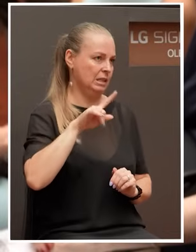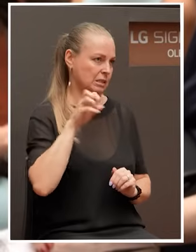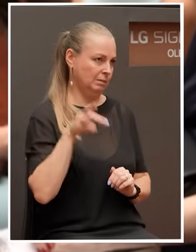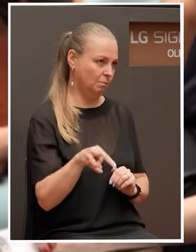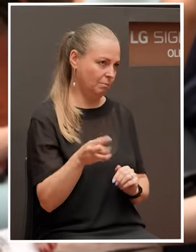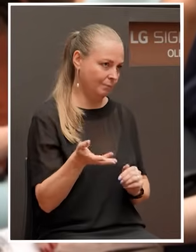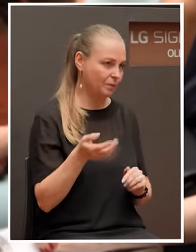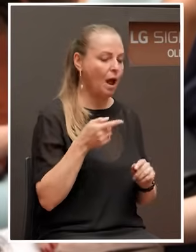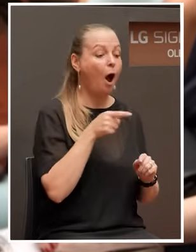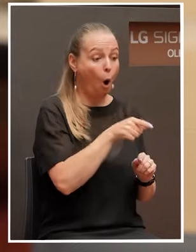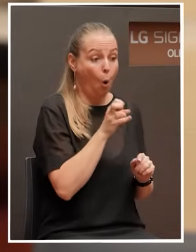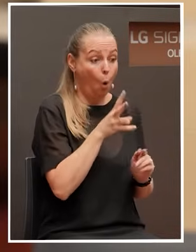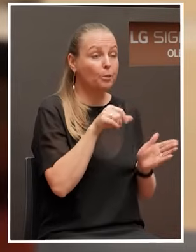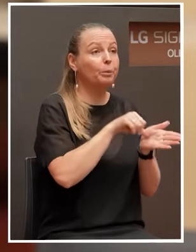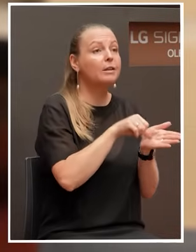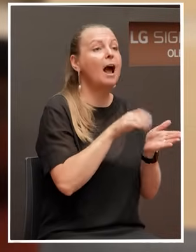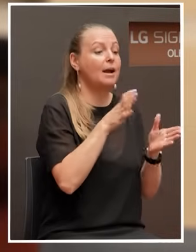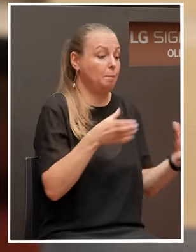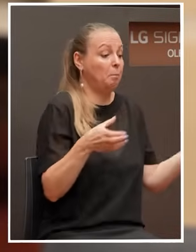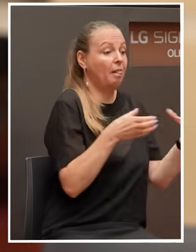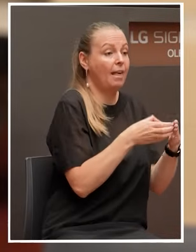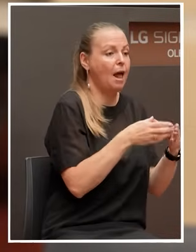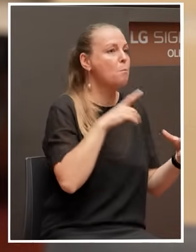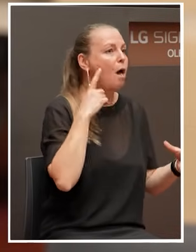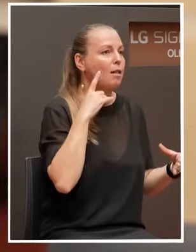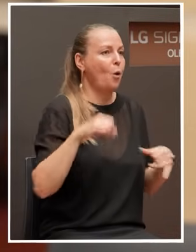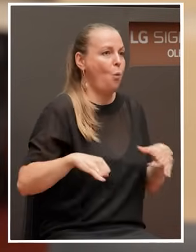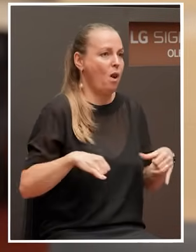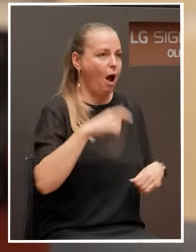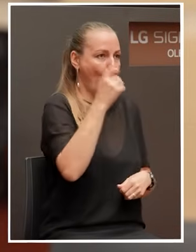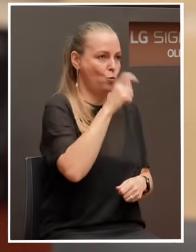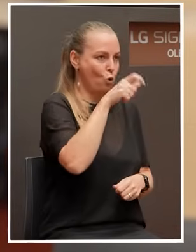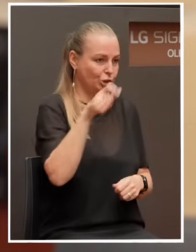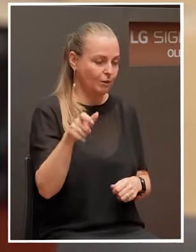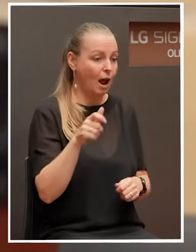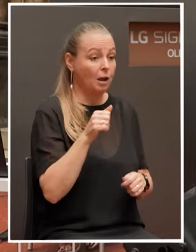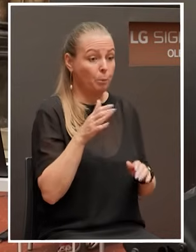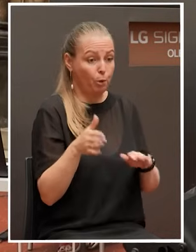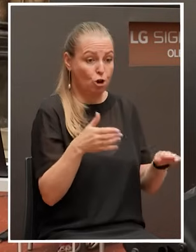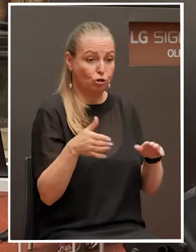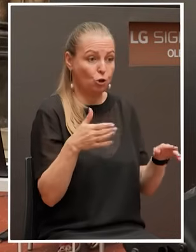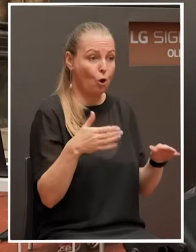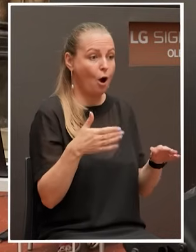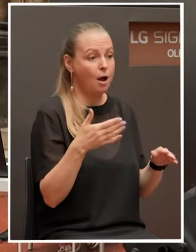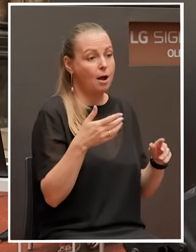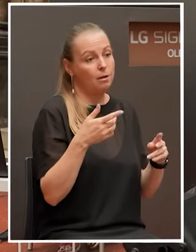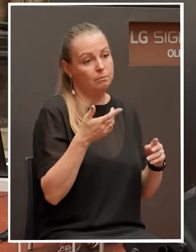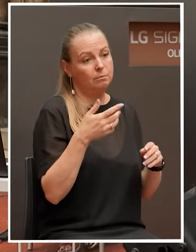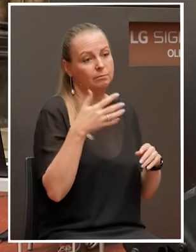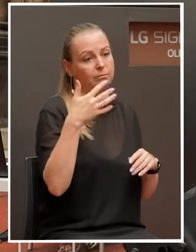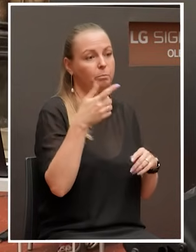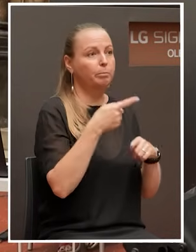к плеяде молодых хулиганов. И вот по прошествии полутора